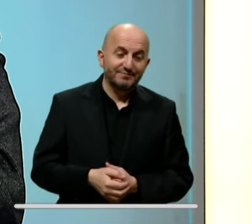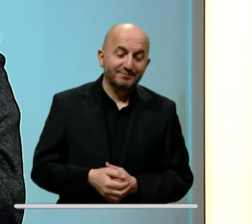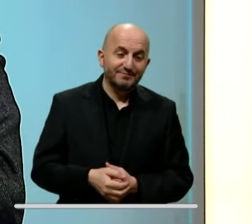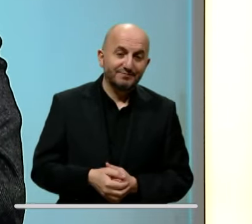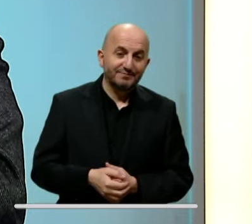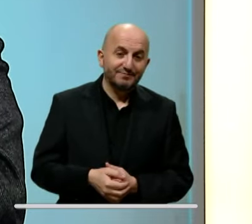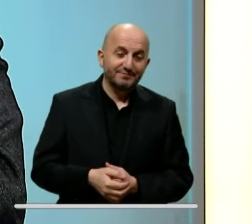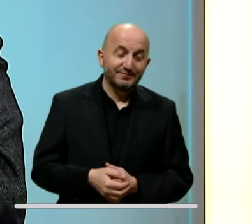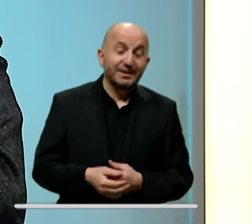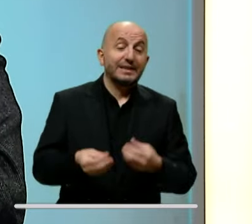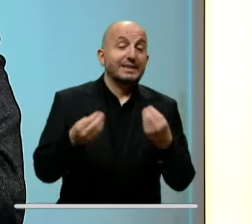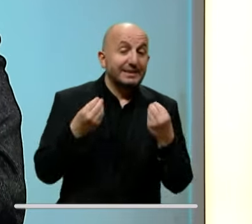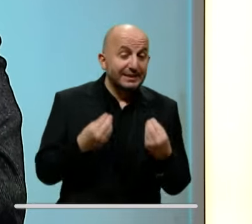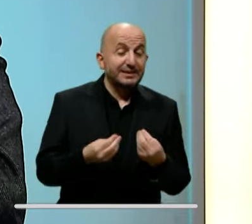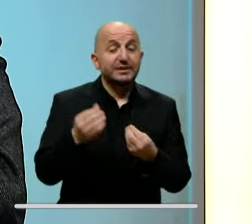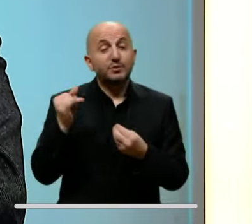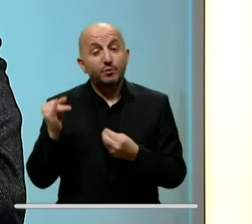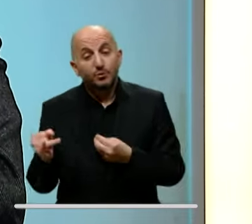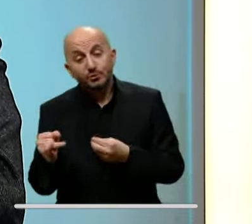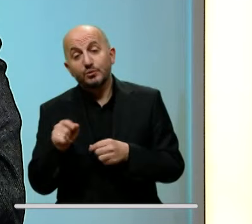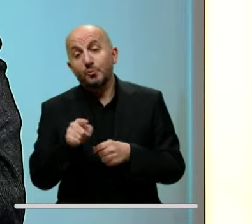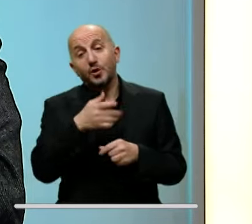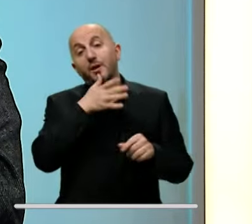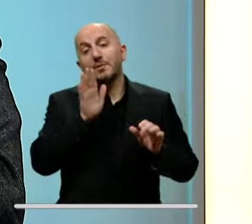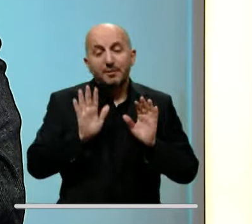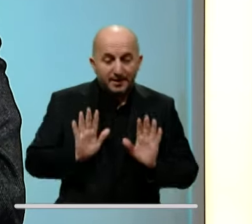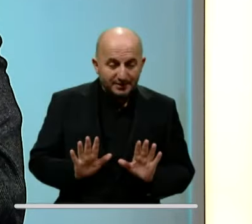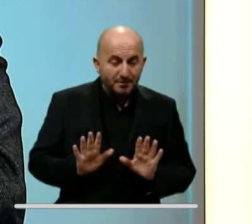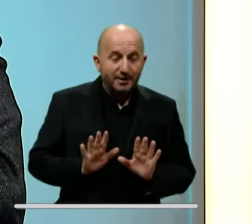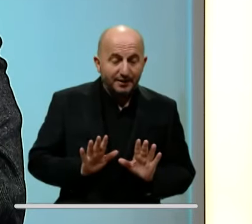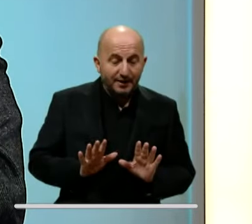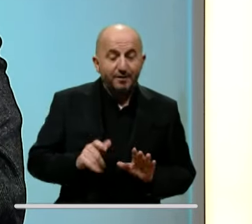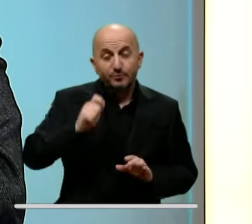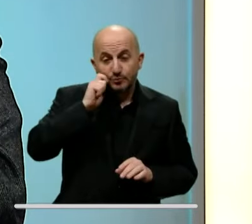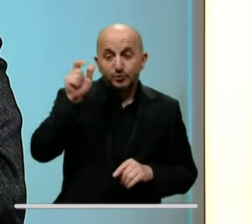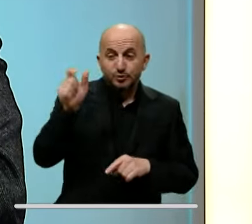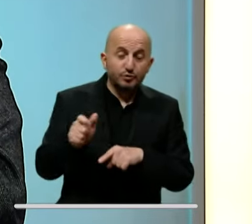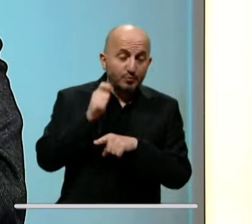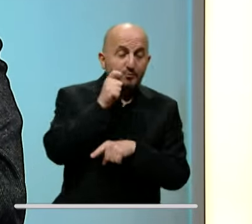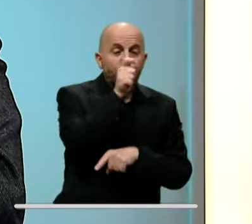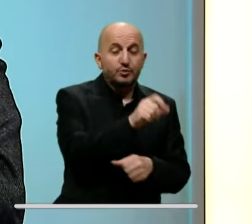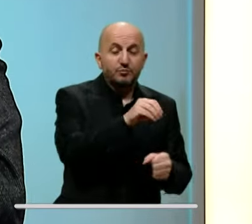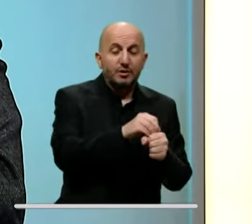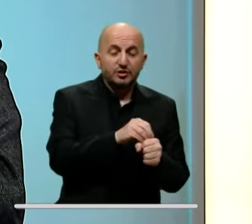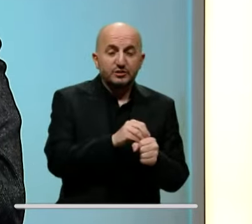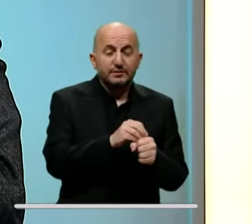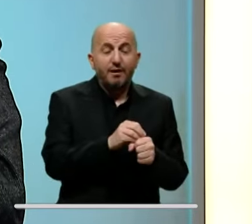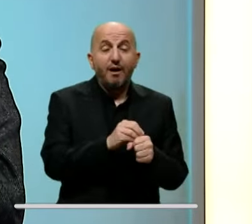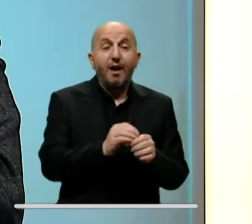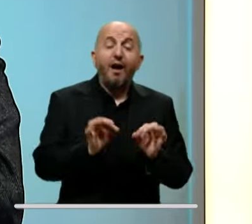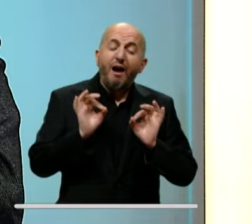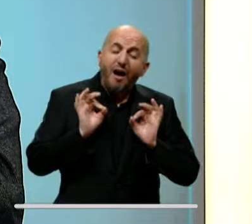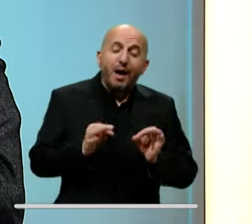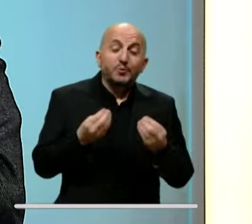tabii İyidir kötüdür Bunu bilemeyiz ama Eee Müslüman Müslüman için her halükarda